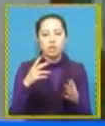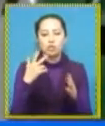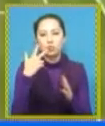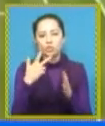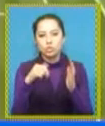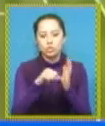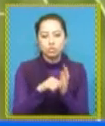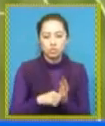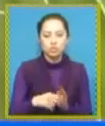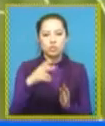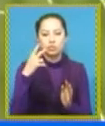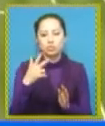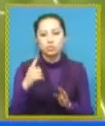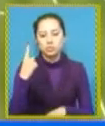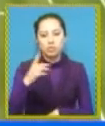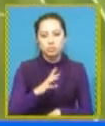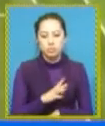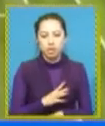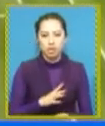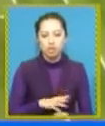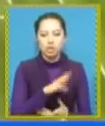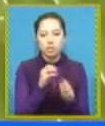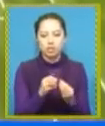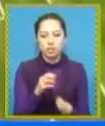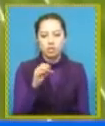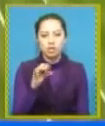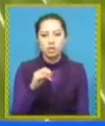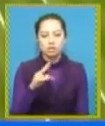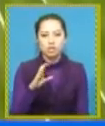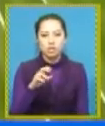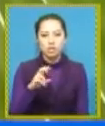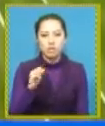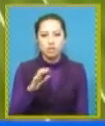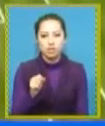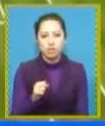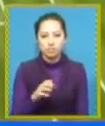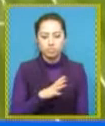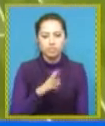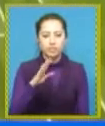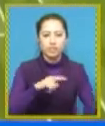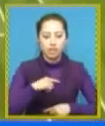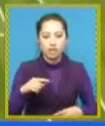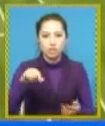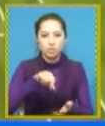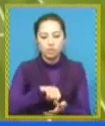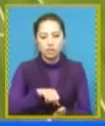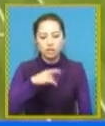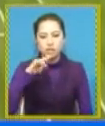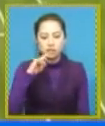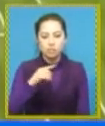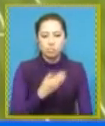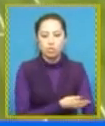Ал Австралияның Брисбен қаласында басталған турнирде Ярослава Шведова іріктеу кезеңінің финалына өтті. Қазақстандық теннисші